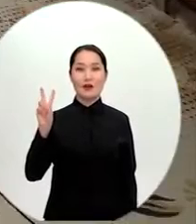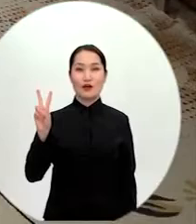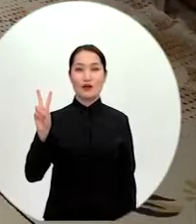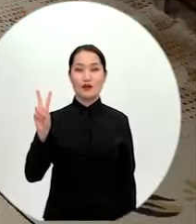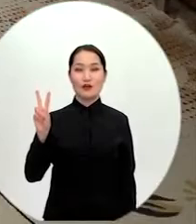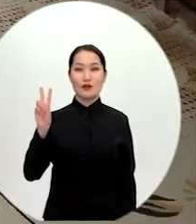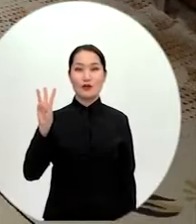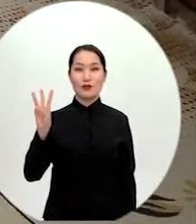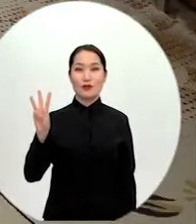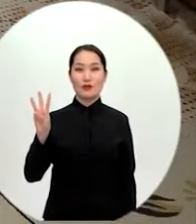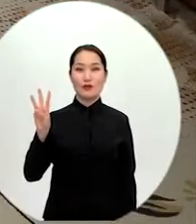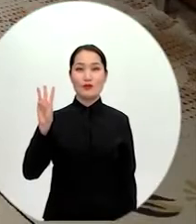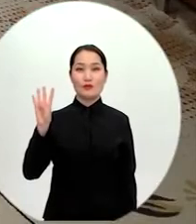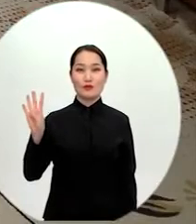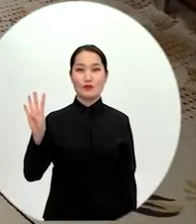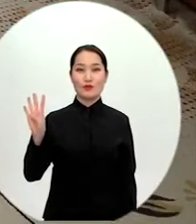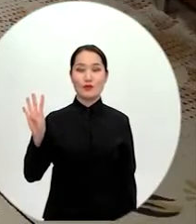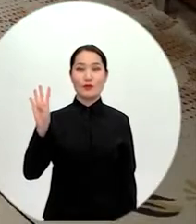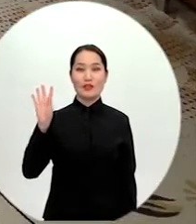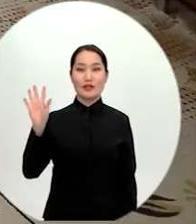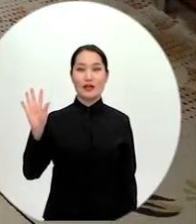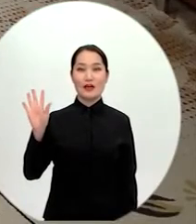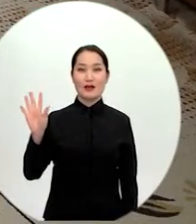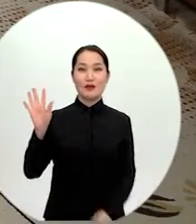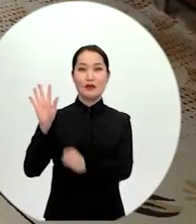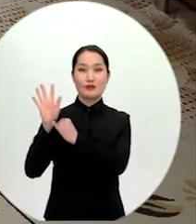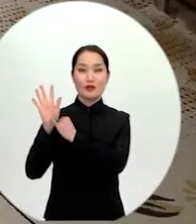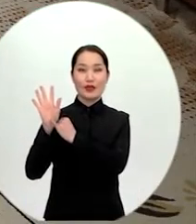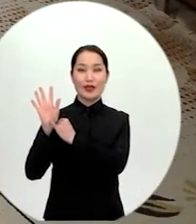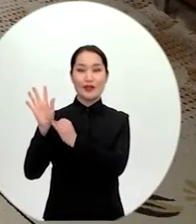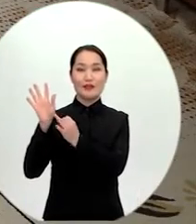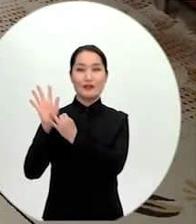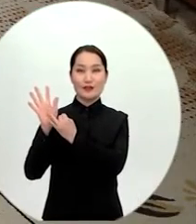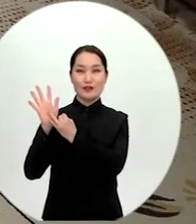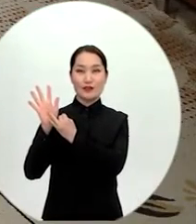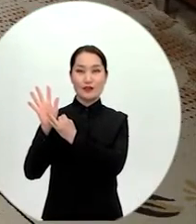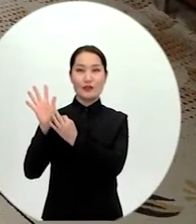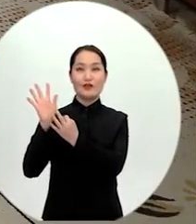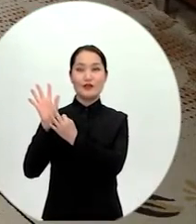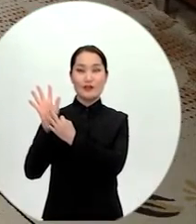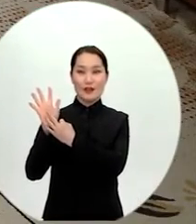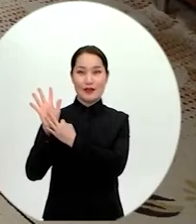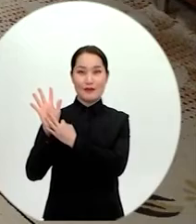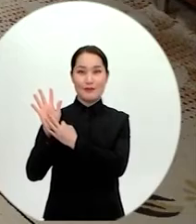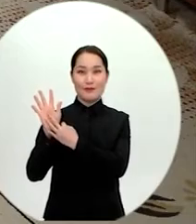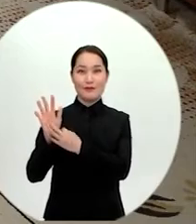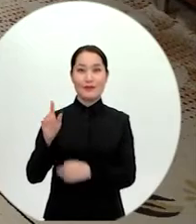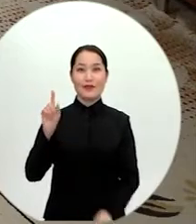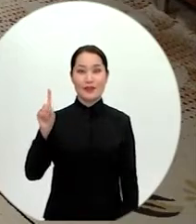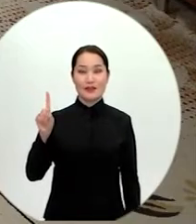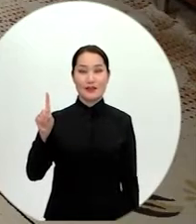1 2 3 4 5 6 7